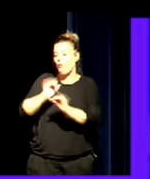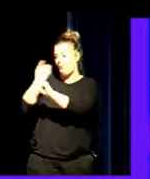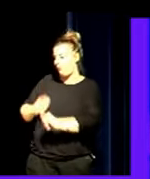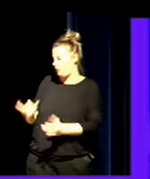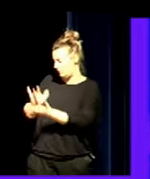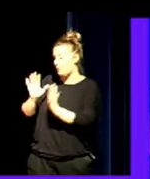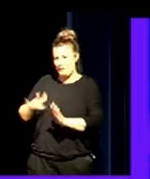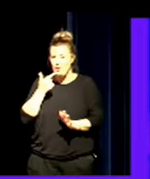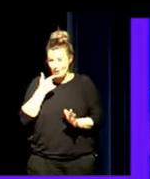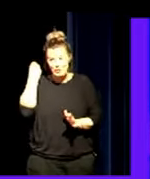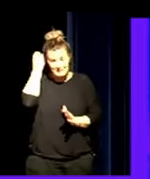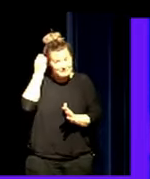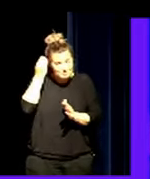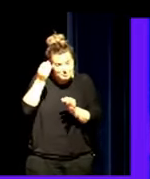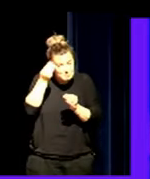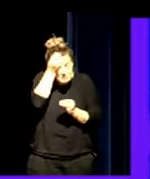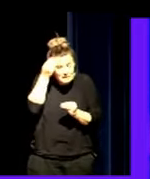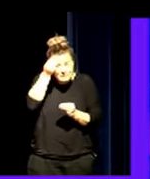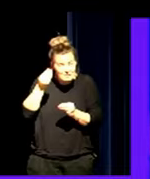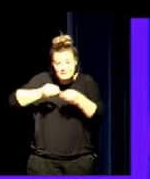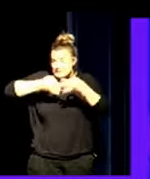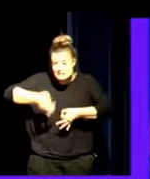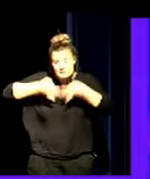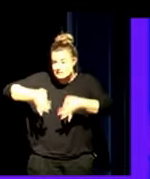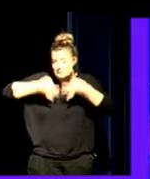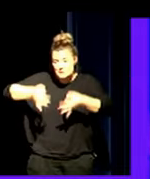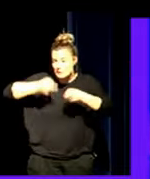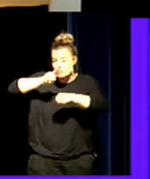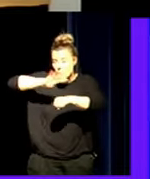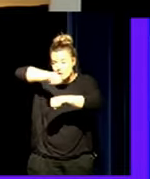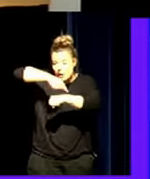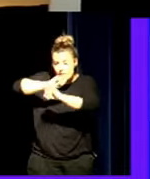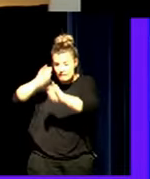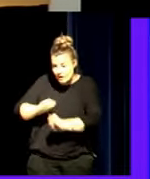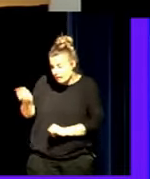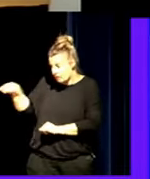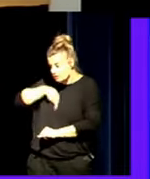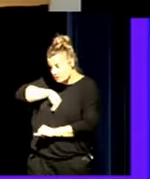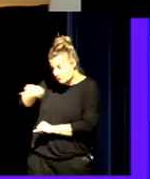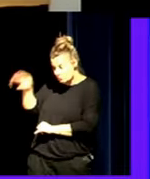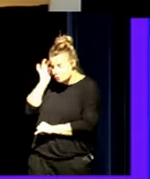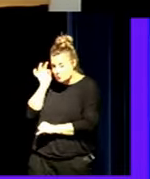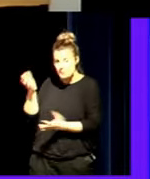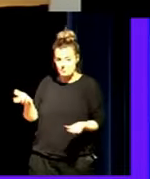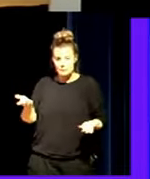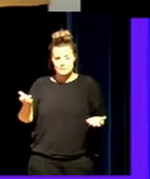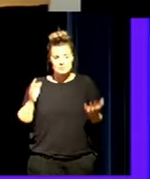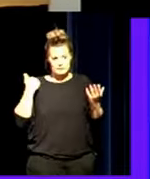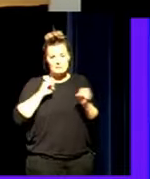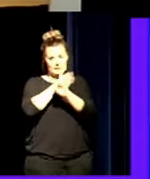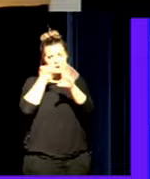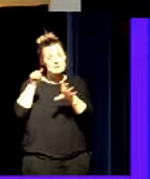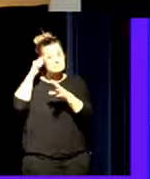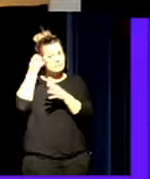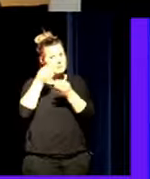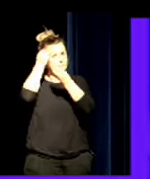mantendu egin alde esakera momentu horretan eta egun eurotan. Eta zer sartzen ari digun. Bale? Eta buelta hori ematea garrantzitsua